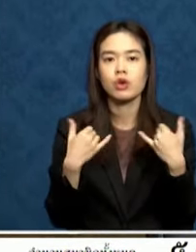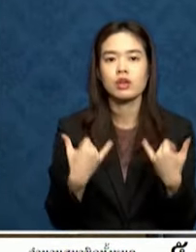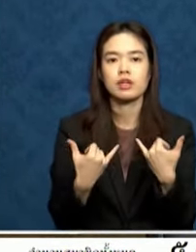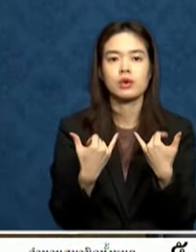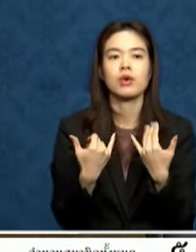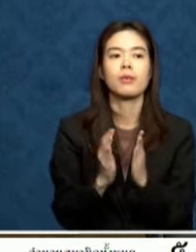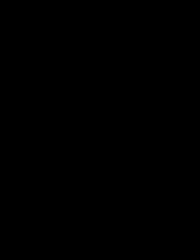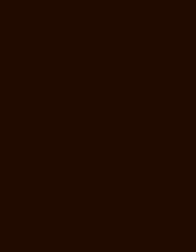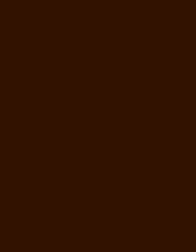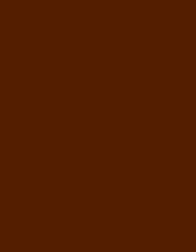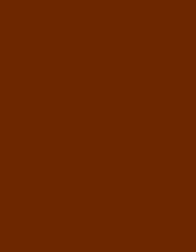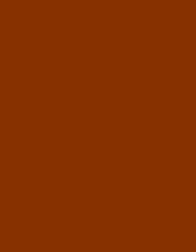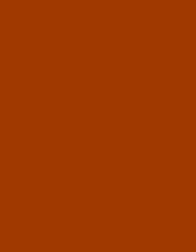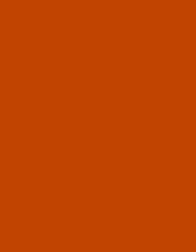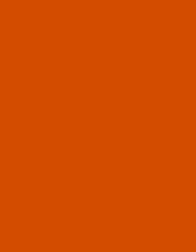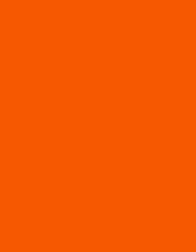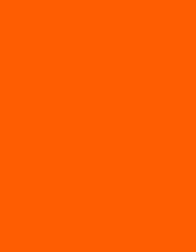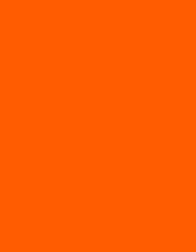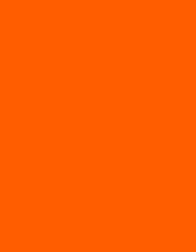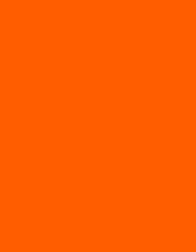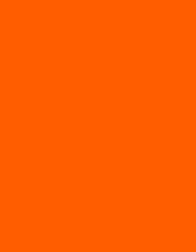ประธานเป็นอย่างยิ่งครับ